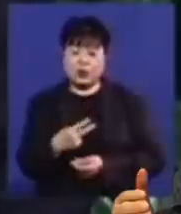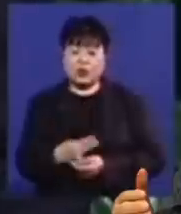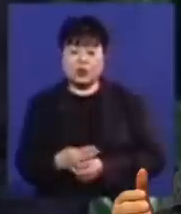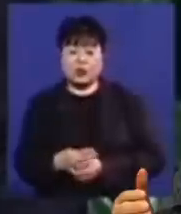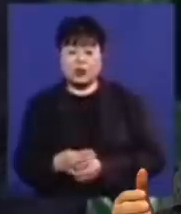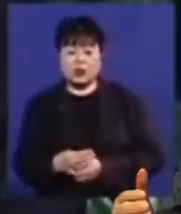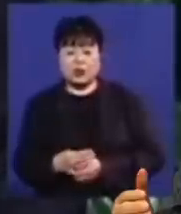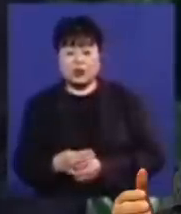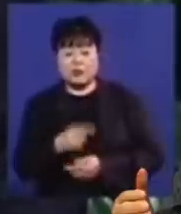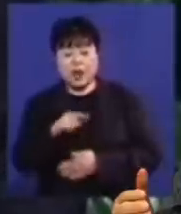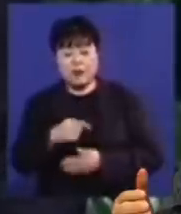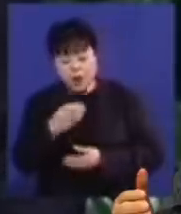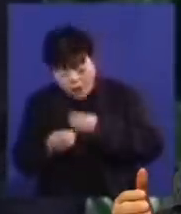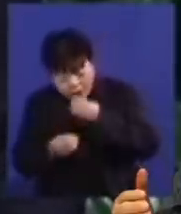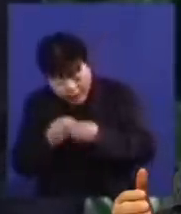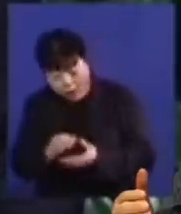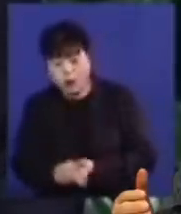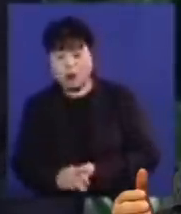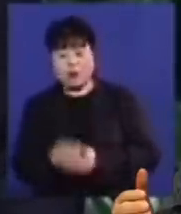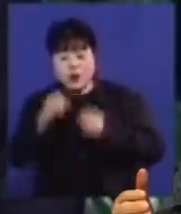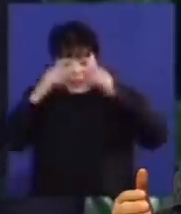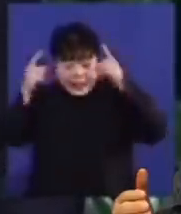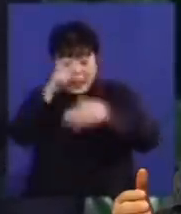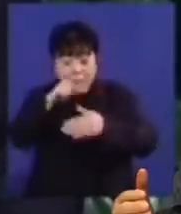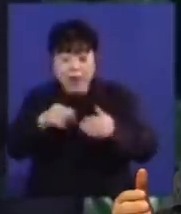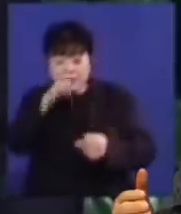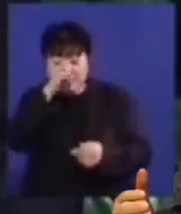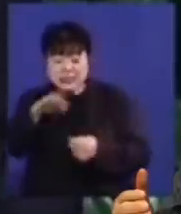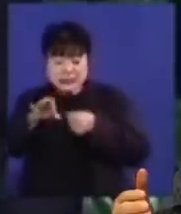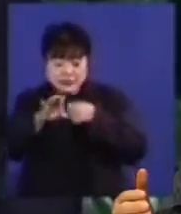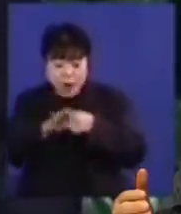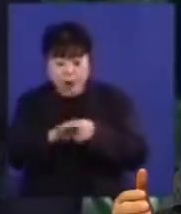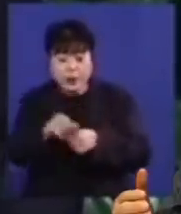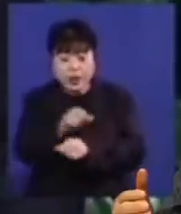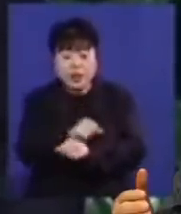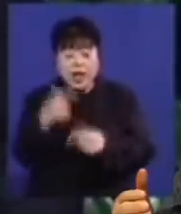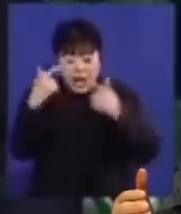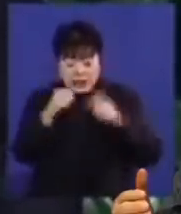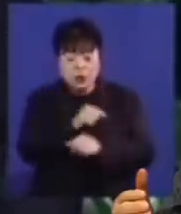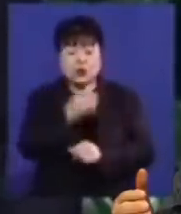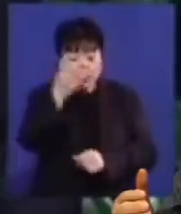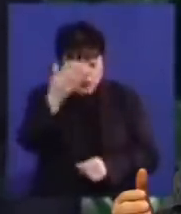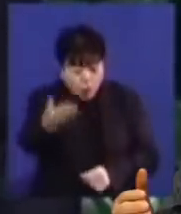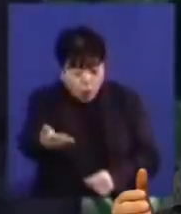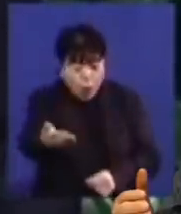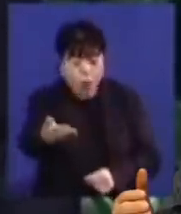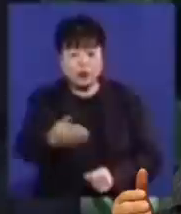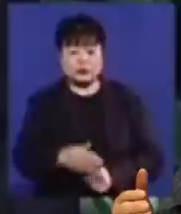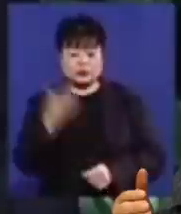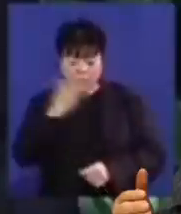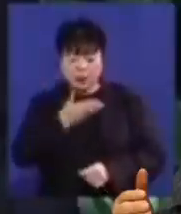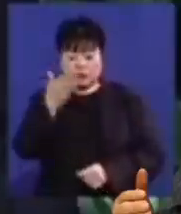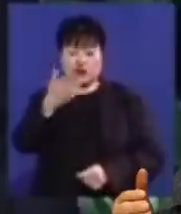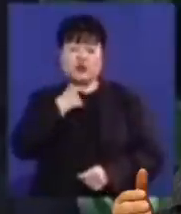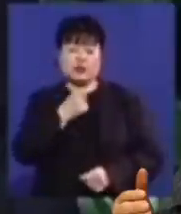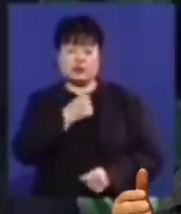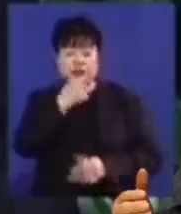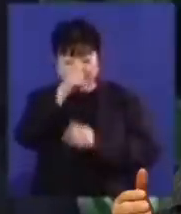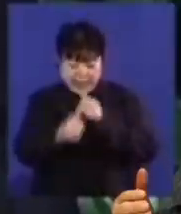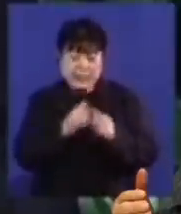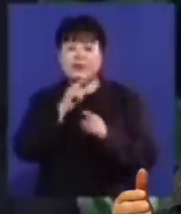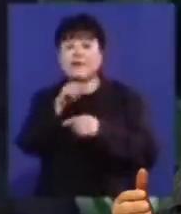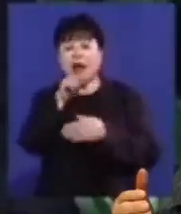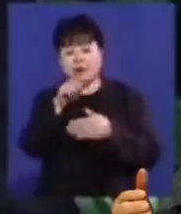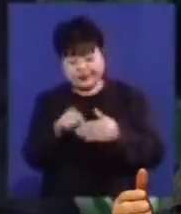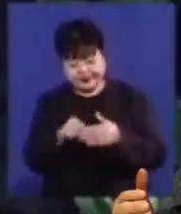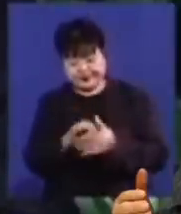잘못했다고 마음에 회개하고 깨닫는 마음만 가지고 있으면 언제든지 용서하고 정하게 해주기를 원하시는 하나님이신